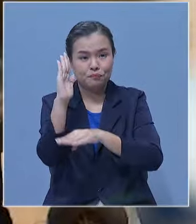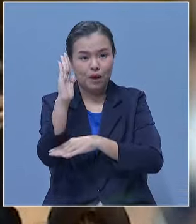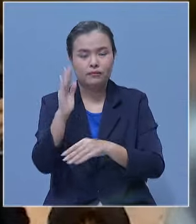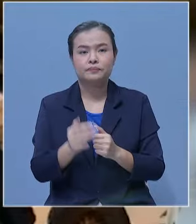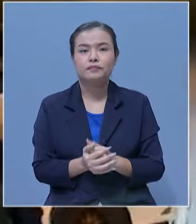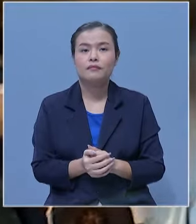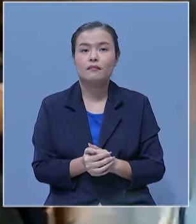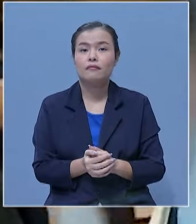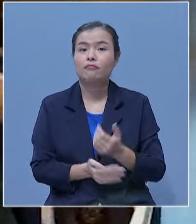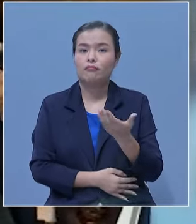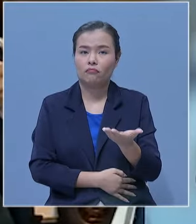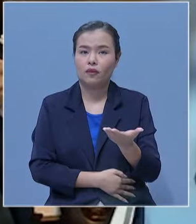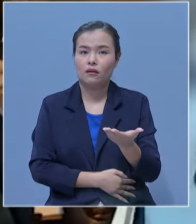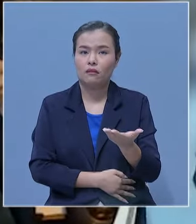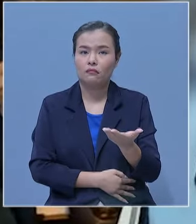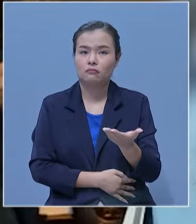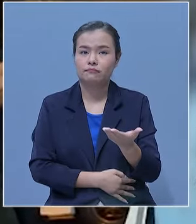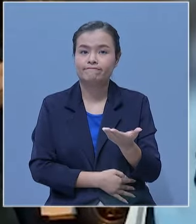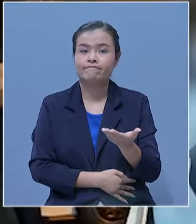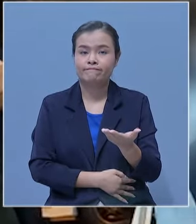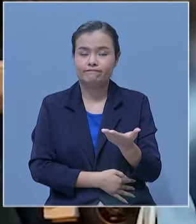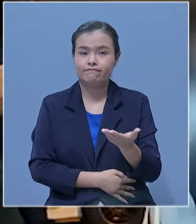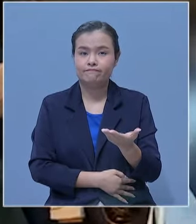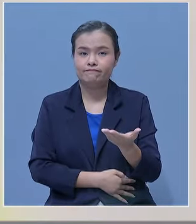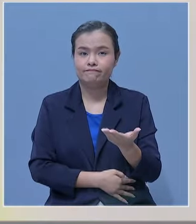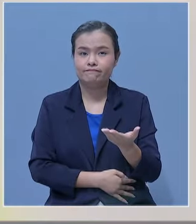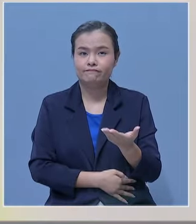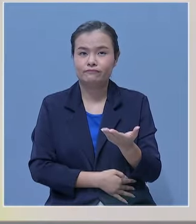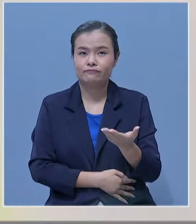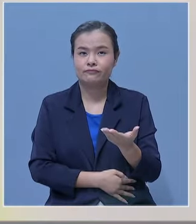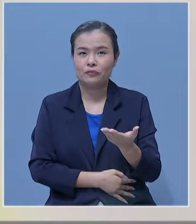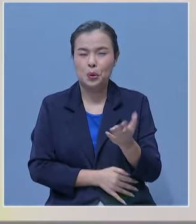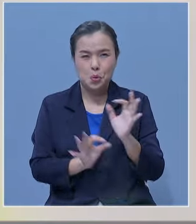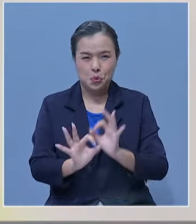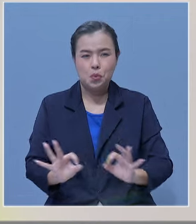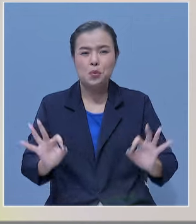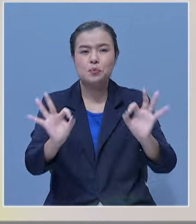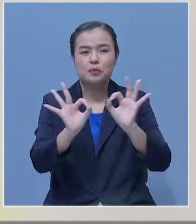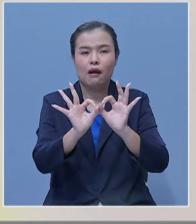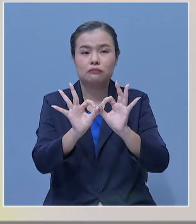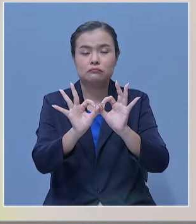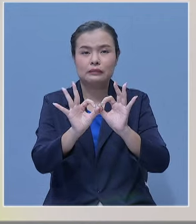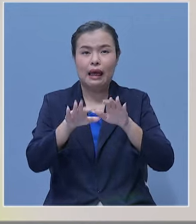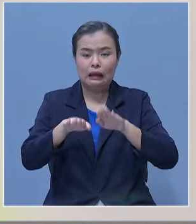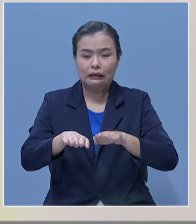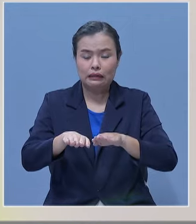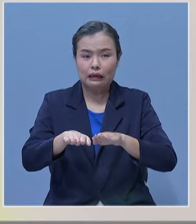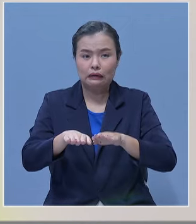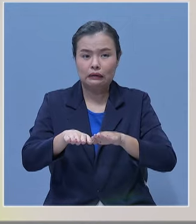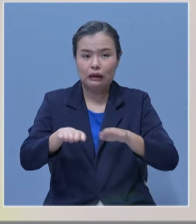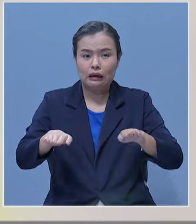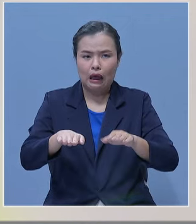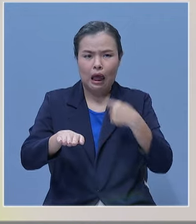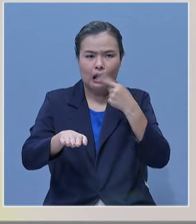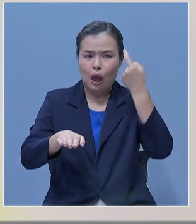คือจากเหตุการณ์นี้นะฮะก็ต้องบอกว่ามันเป็นเรื่องที่โอ้โหเป็นเรื่องใหญ่นะคุณจอยเด็กทั้งคนอยู่ดีๆก็มีใ